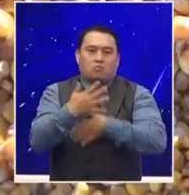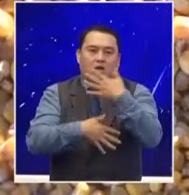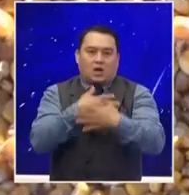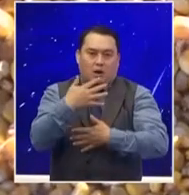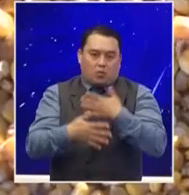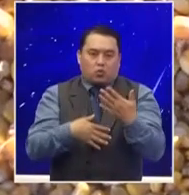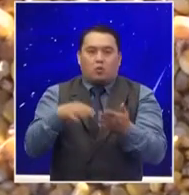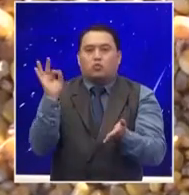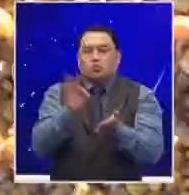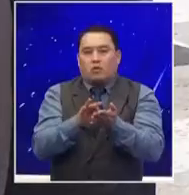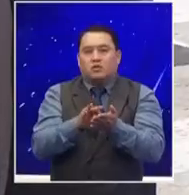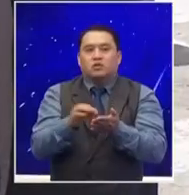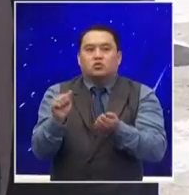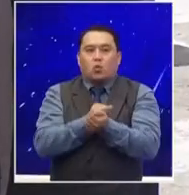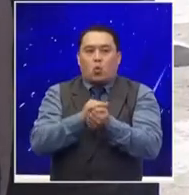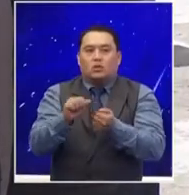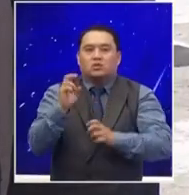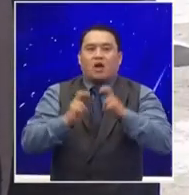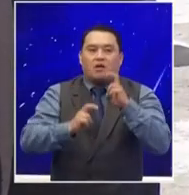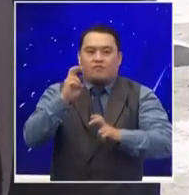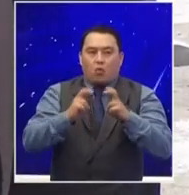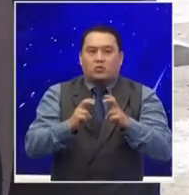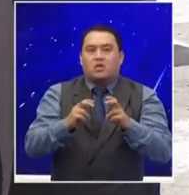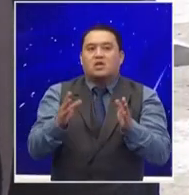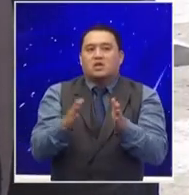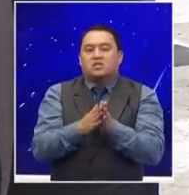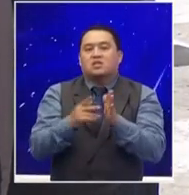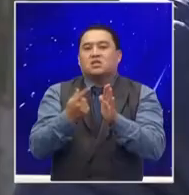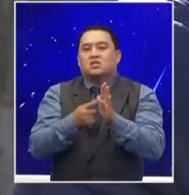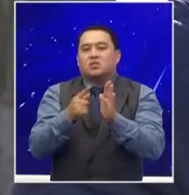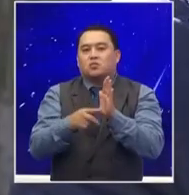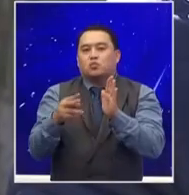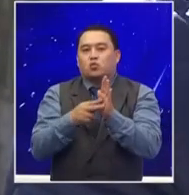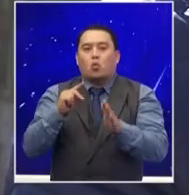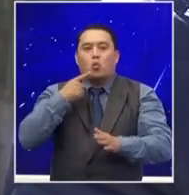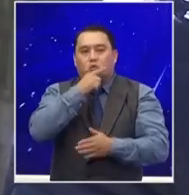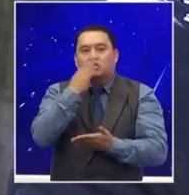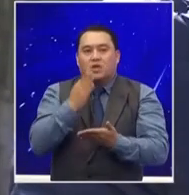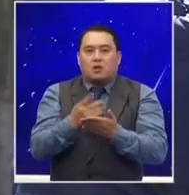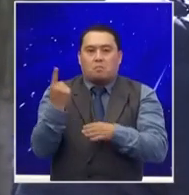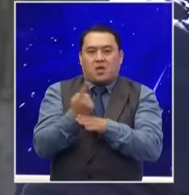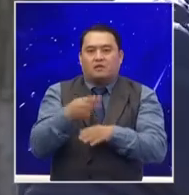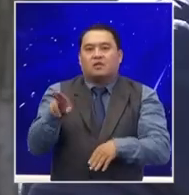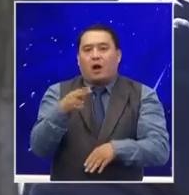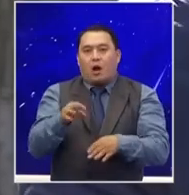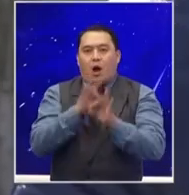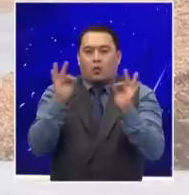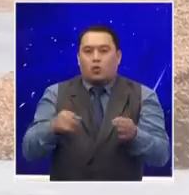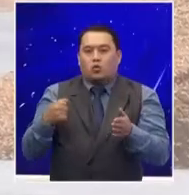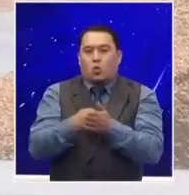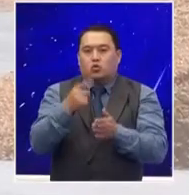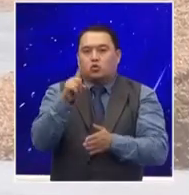сырья. На данный момент в сухом виде на заводе уже имеется свыше 75 тысяч тонн кукурузы. К 1 декабря объем планируется